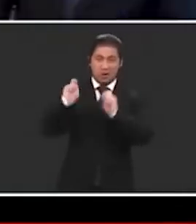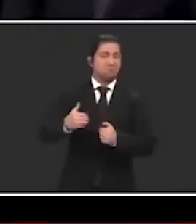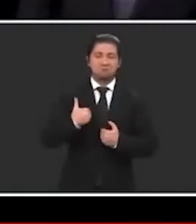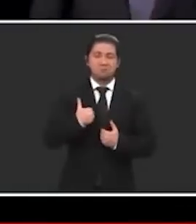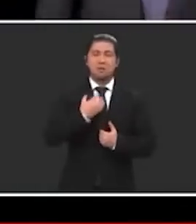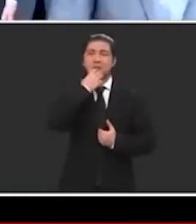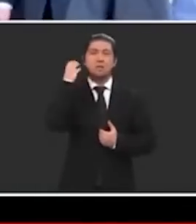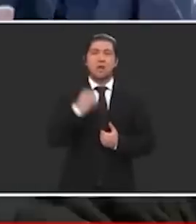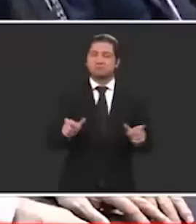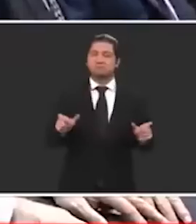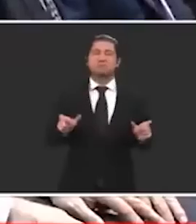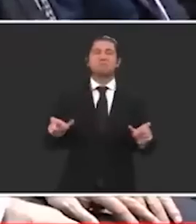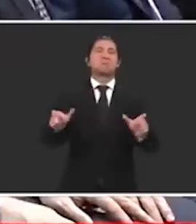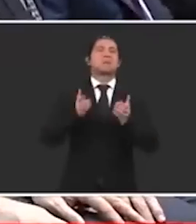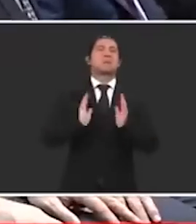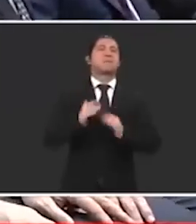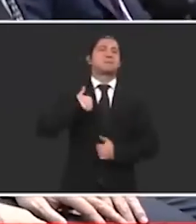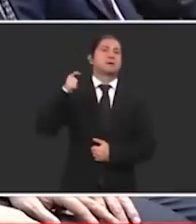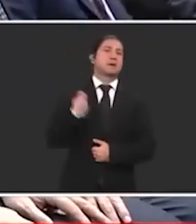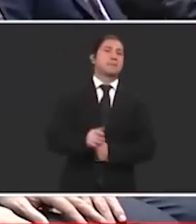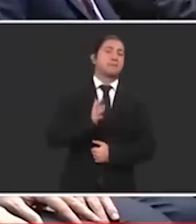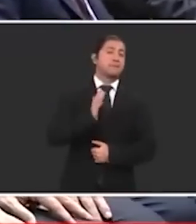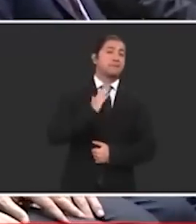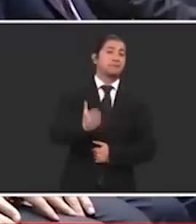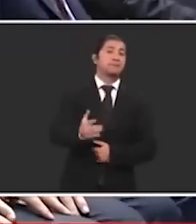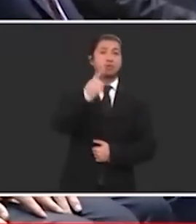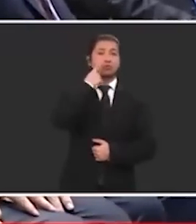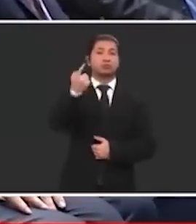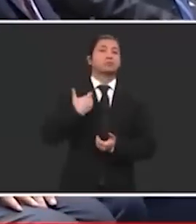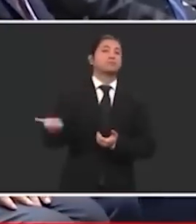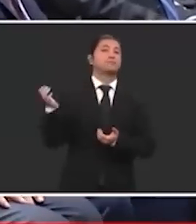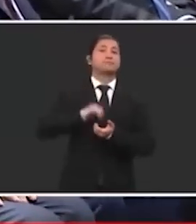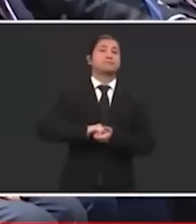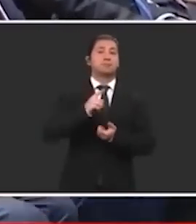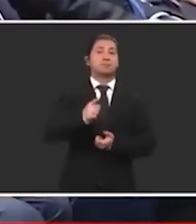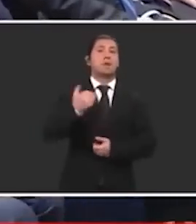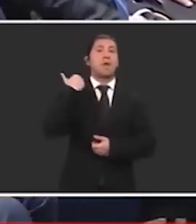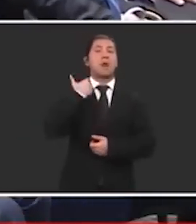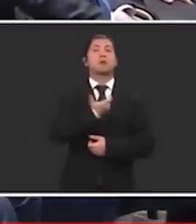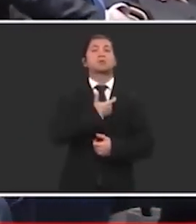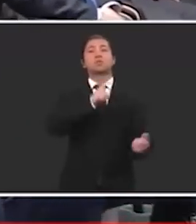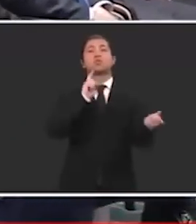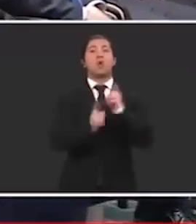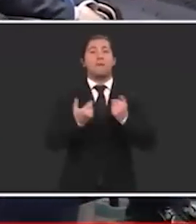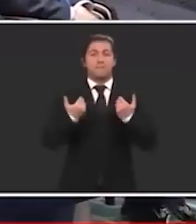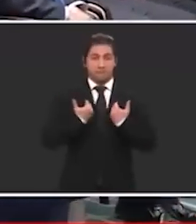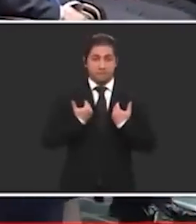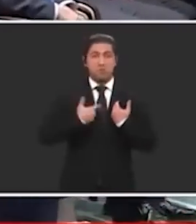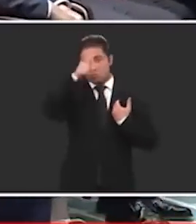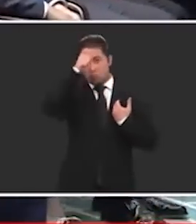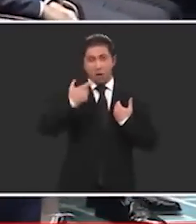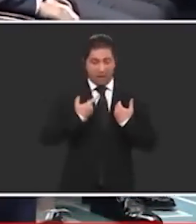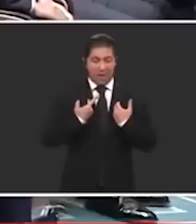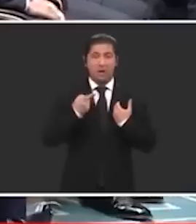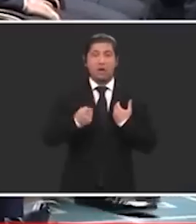teyakkuz halinde olacağız. Cumhur İttifakı olarak yeni yasama döneminde ülkemizi sivil